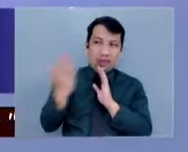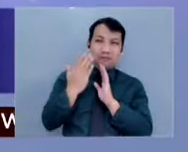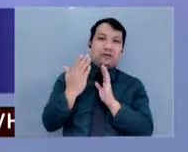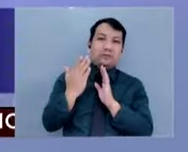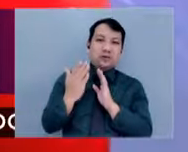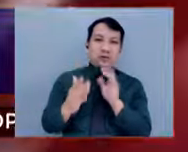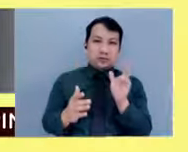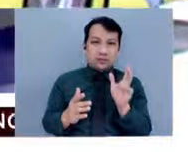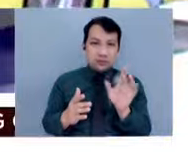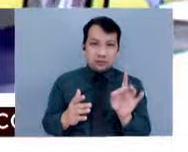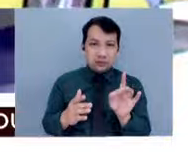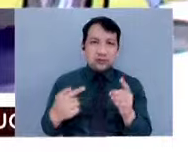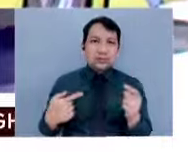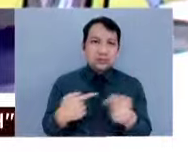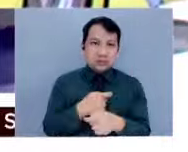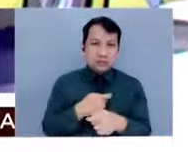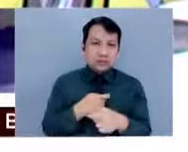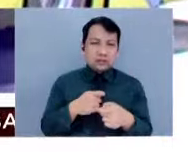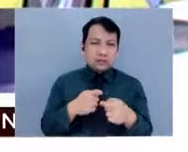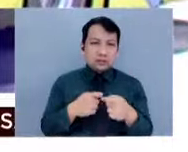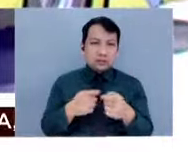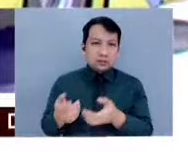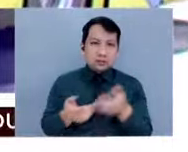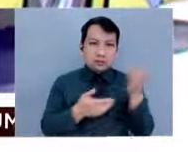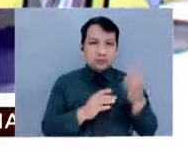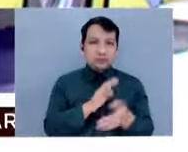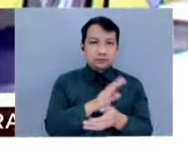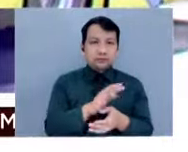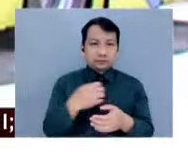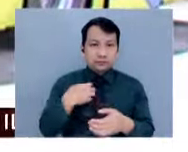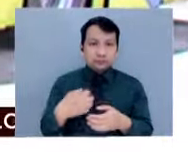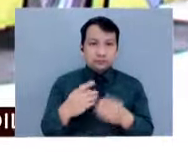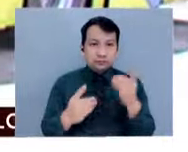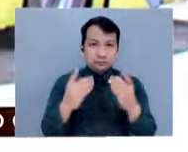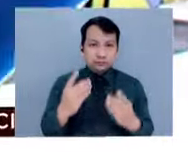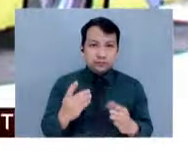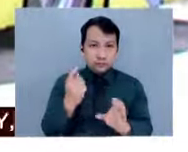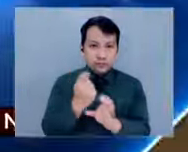pasahero ng bus. Nasa kustodiya na ng mga pulis ang driver ng truck.